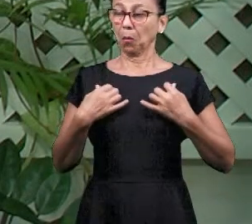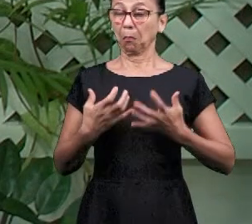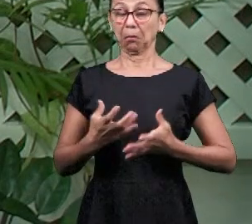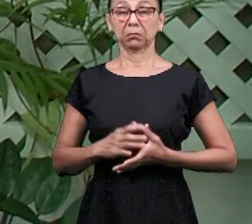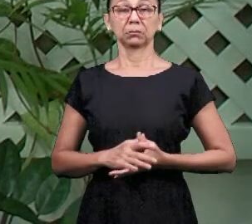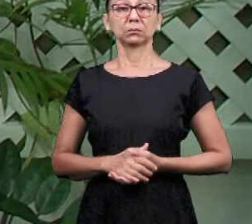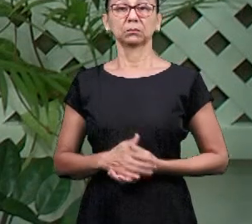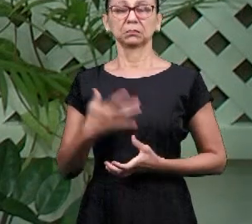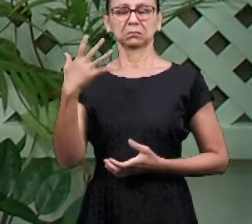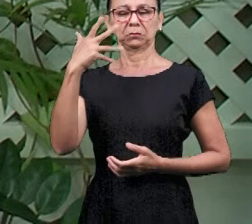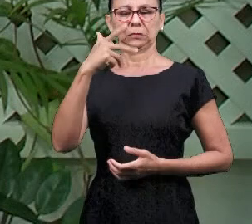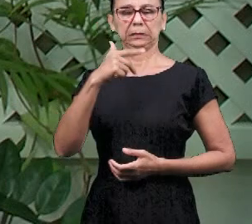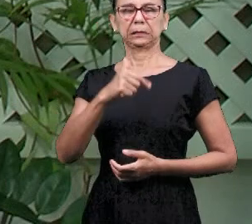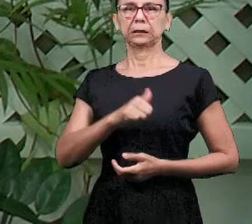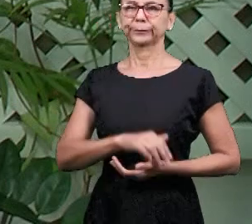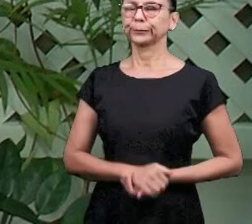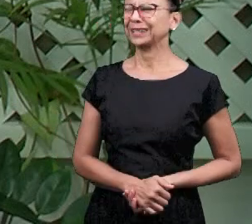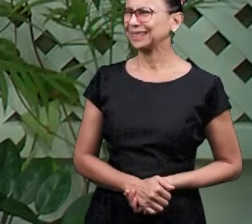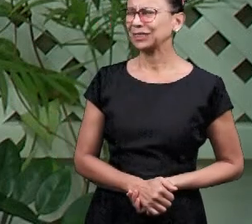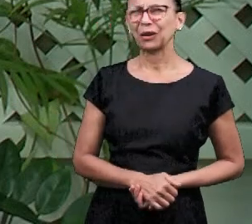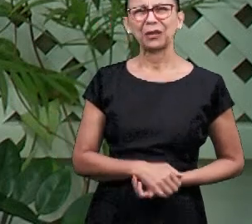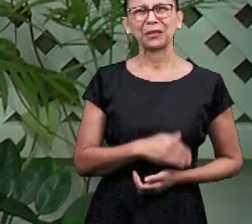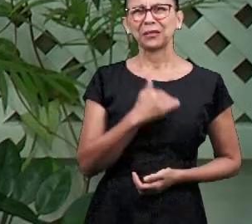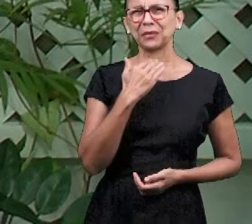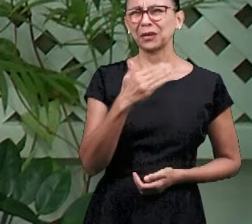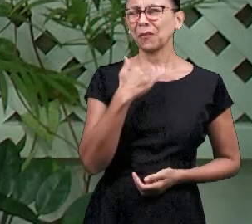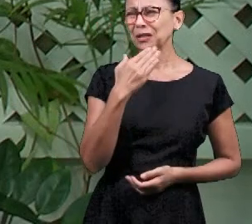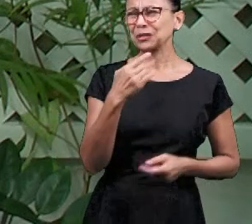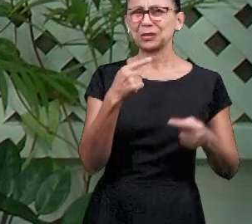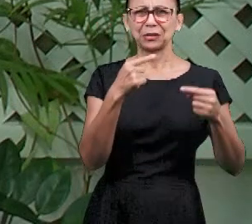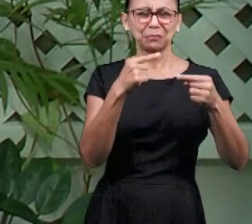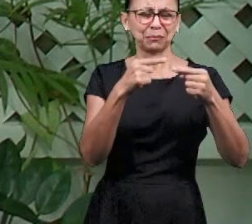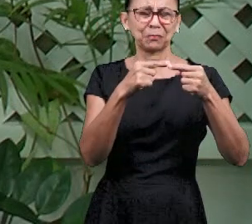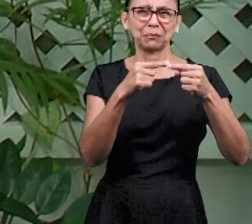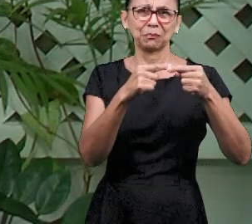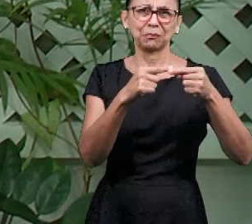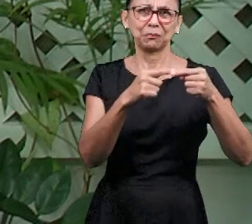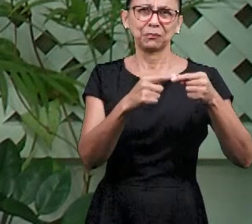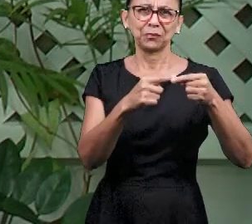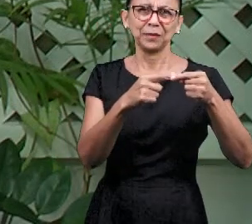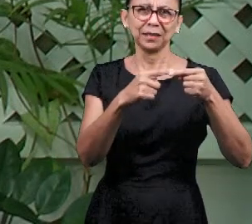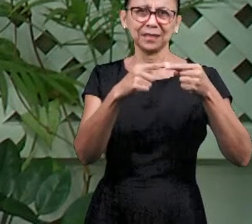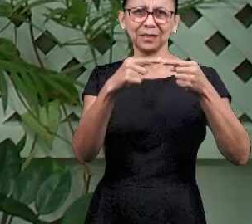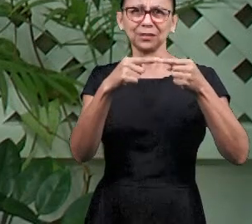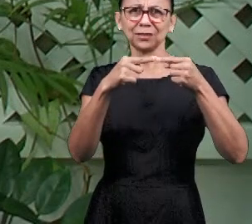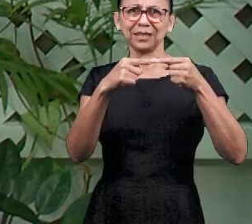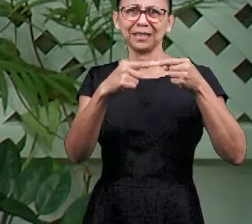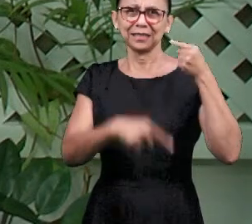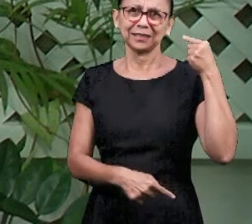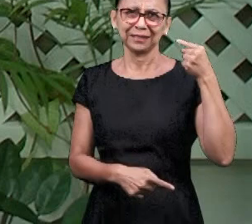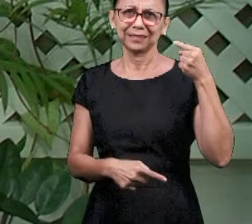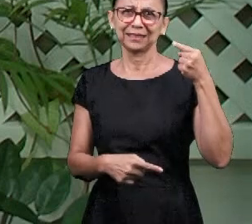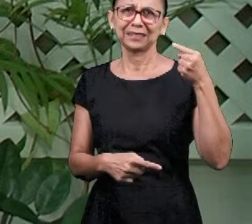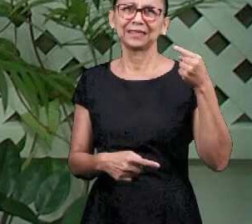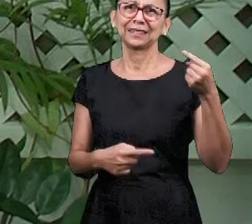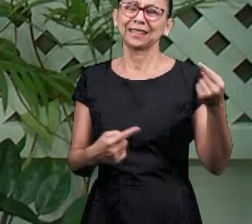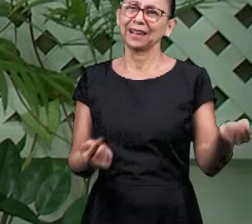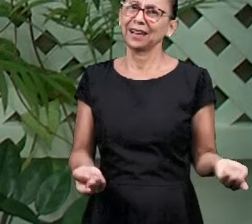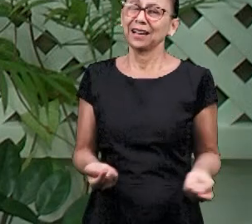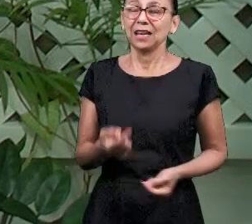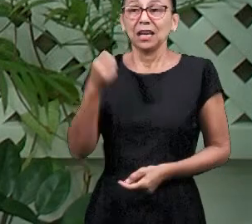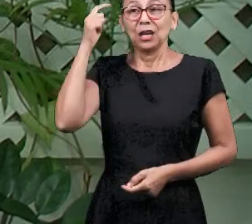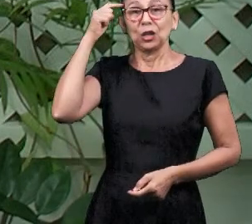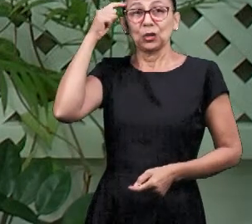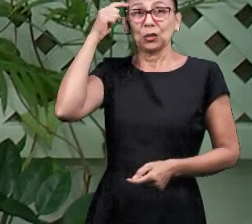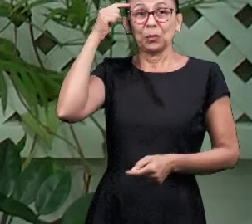voulons passer la parole afin que tu puisses donner la continuité. Très bien.